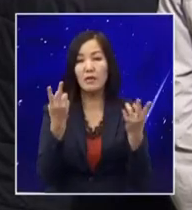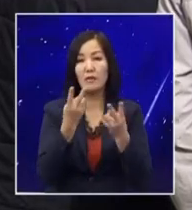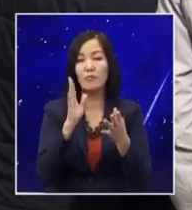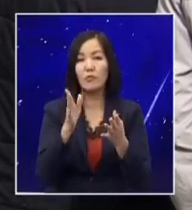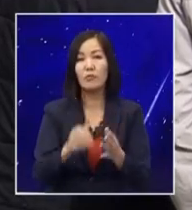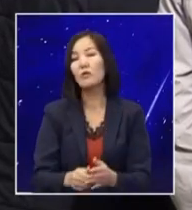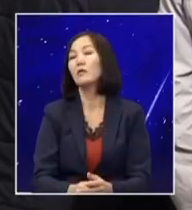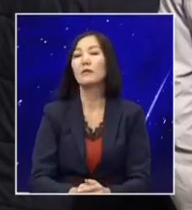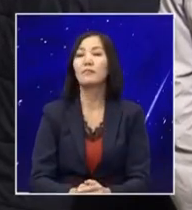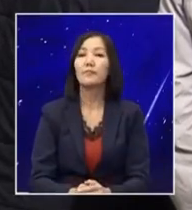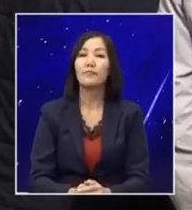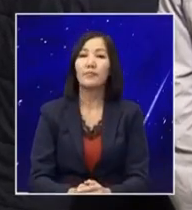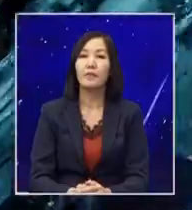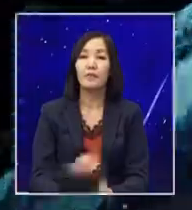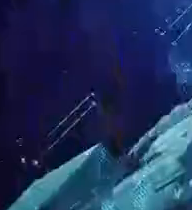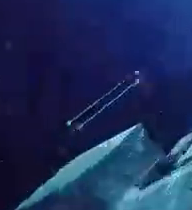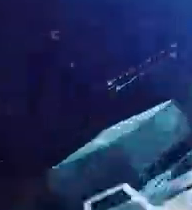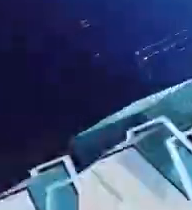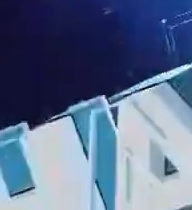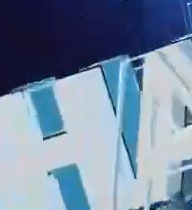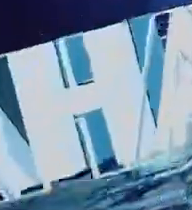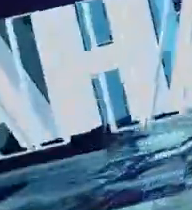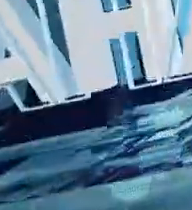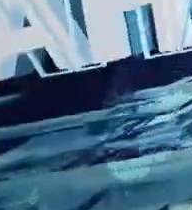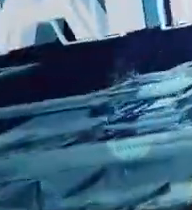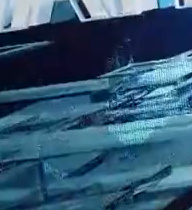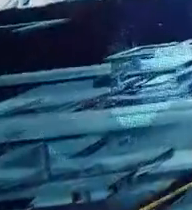жаңағы жақсы дүние.